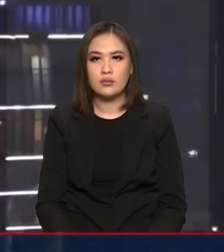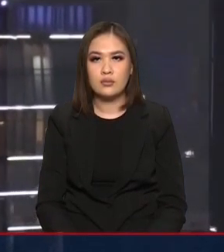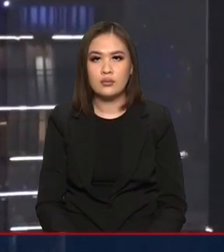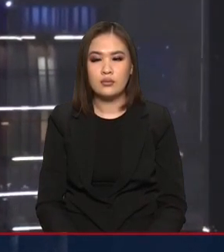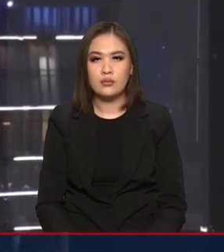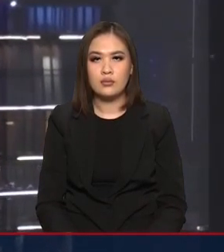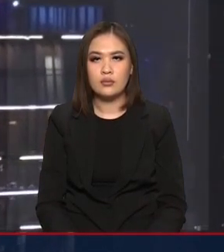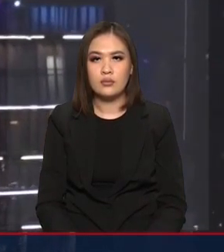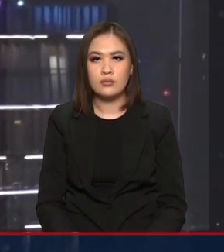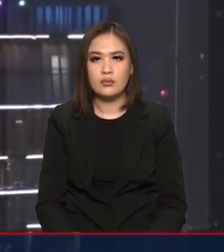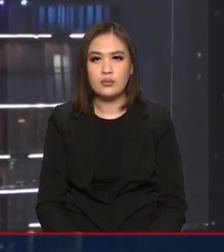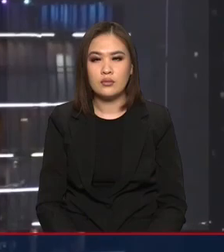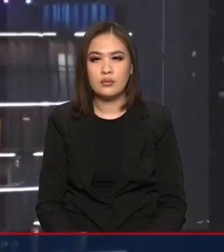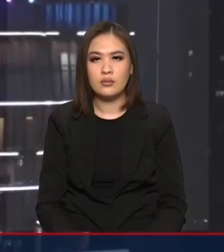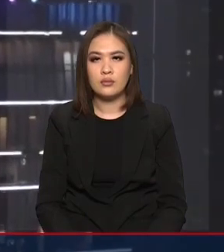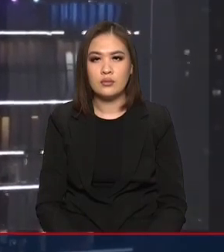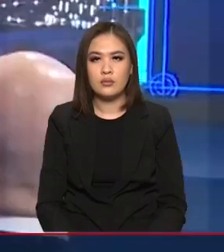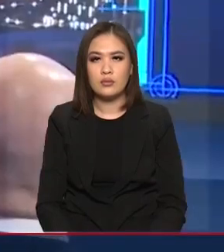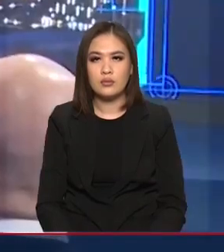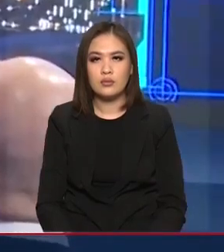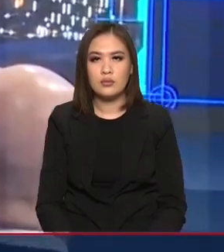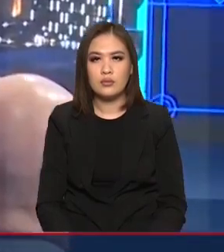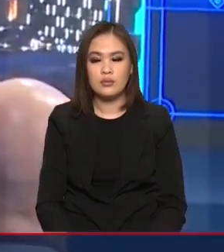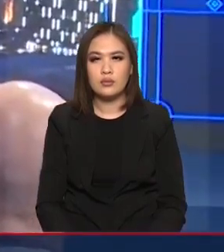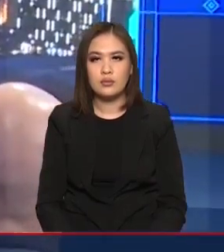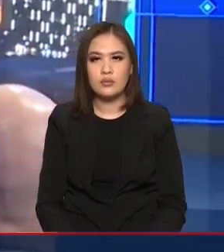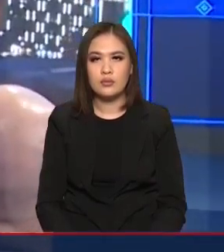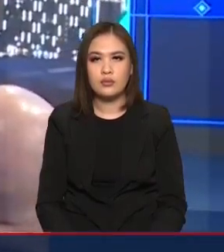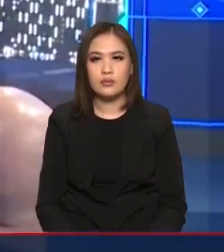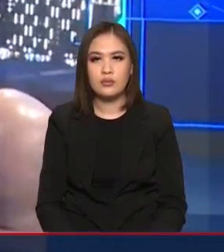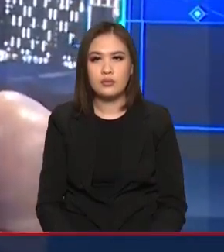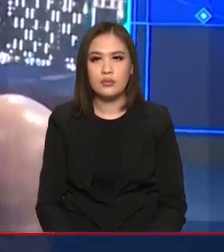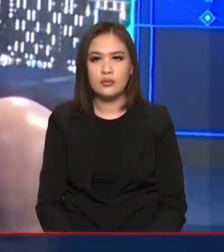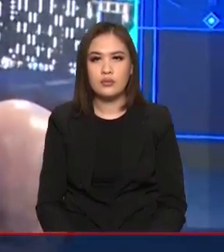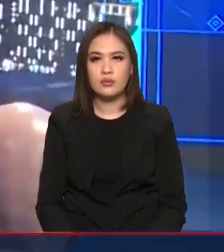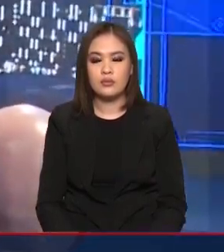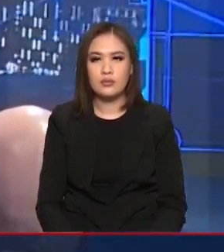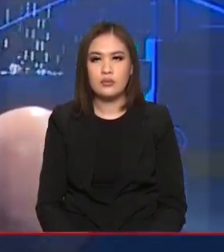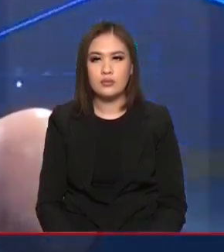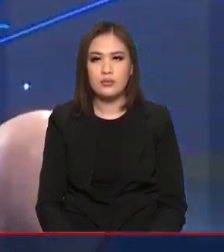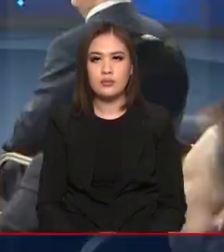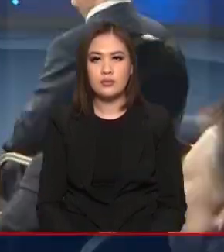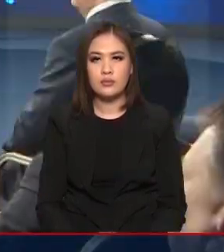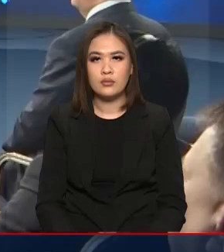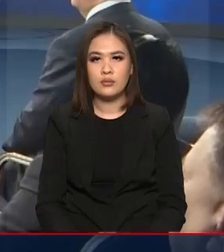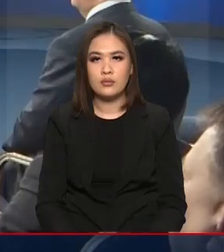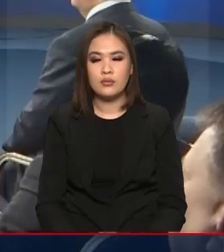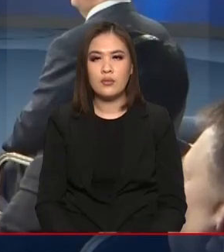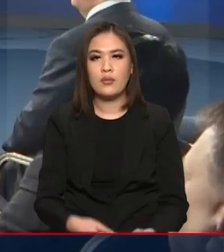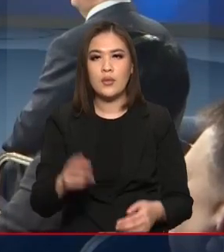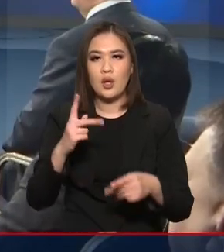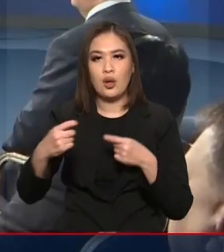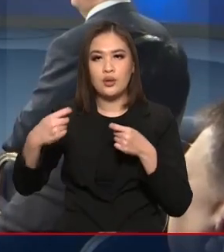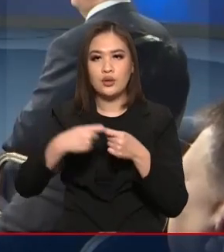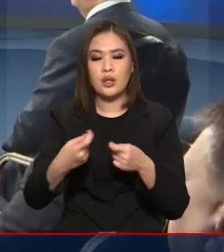Модель искусственного интеллекта «Пангу» торжественно передана в Казахстан темір жолы. Көршілермен бірлесе